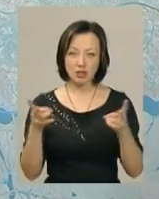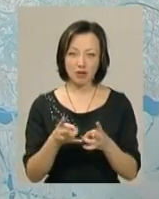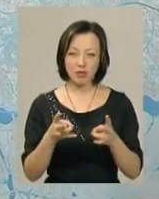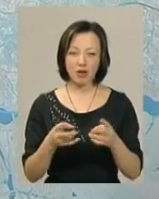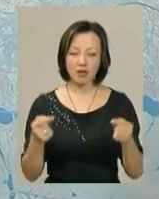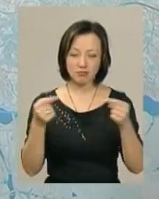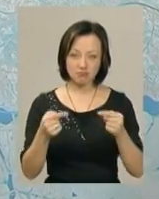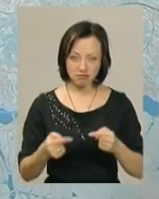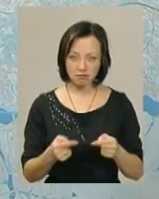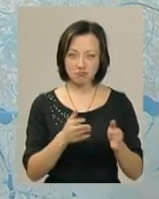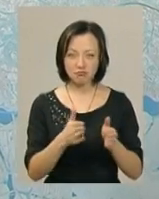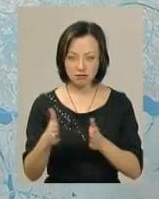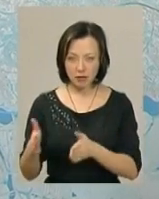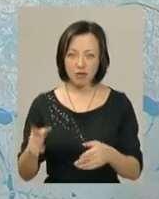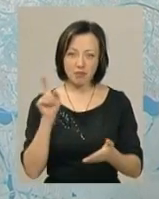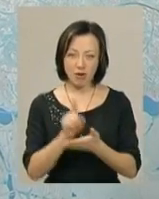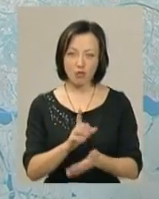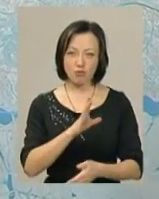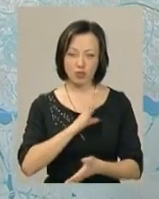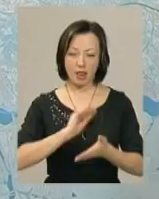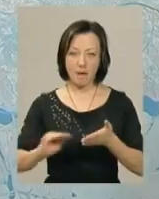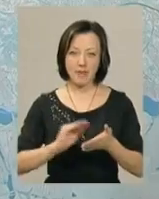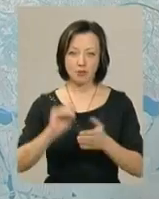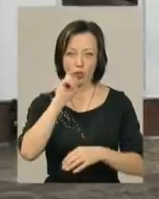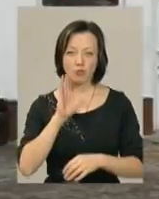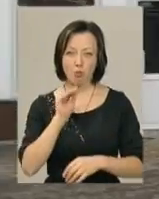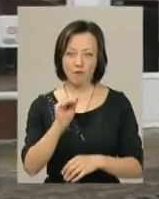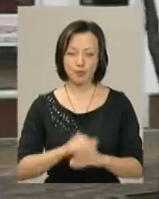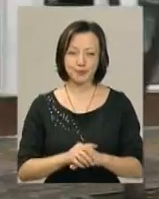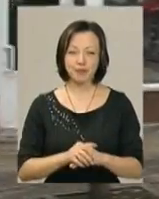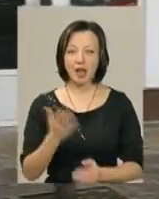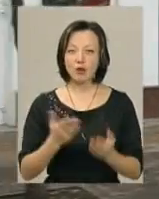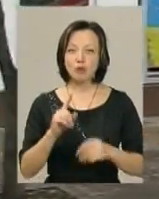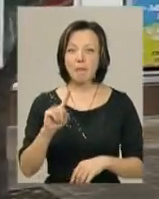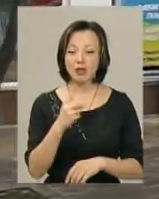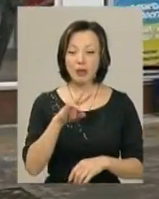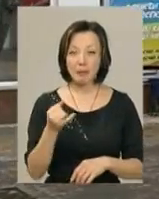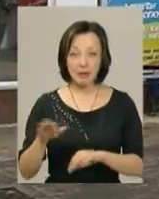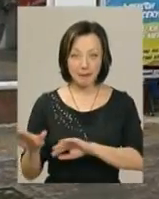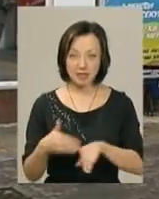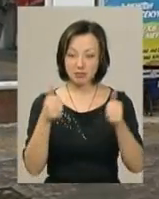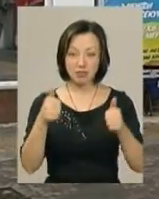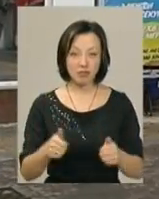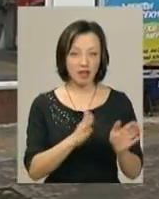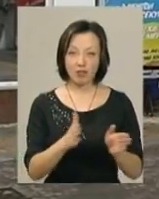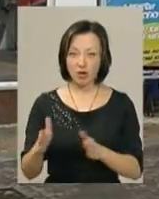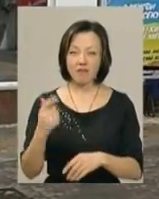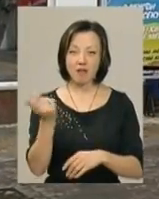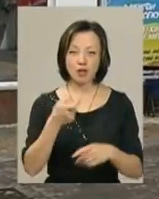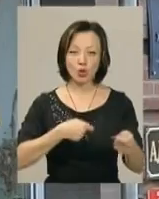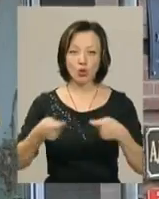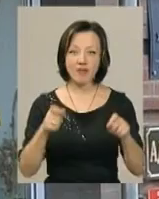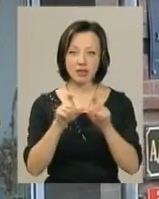приводити у відповідність, і вони все-таки мають бути написані українською мовою. Якщо після 1 липня вивіски не впорядкують, власників